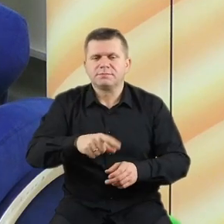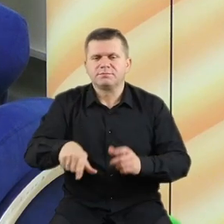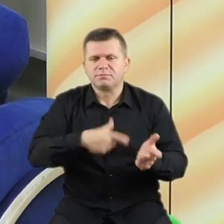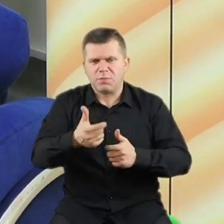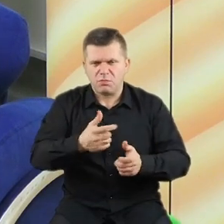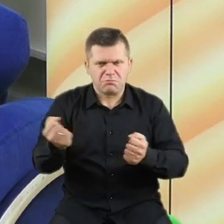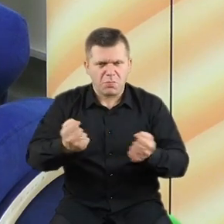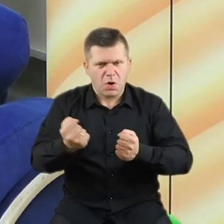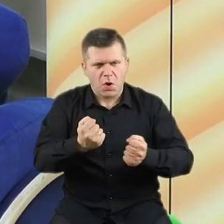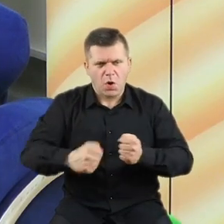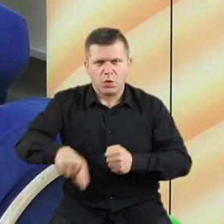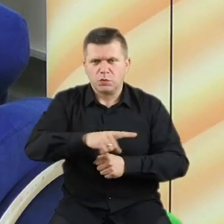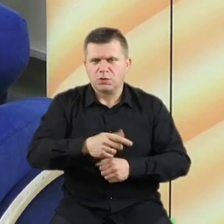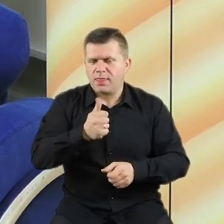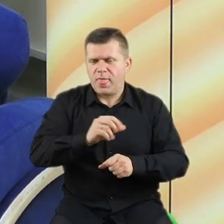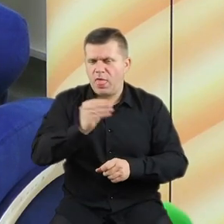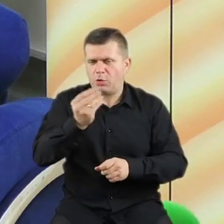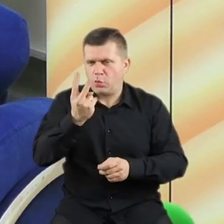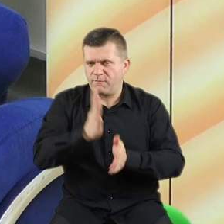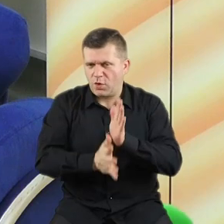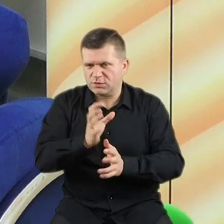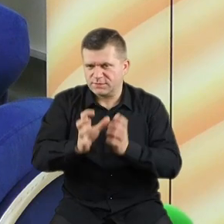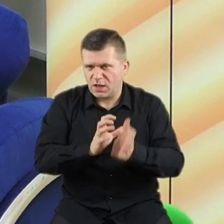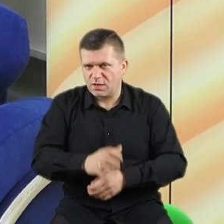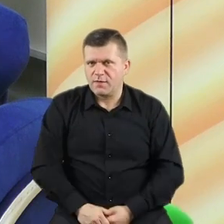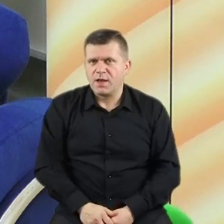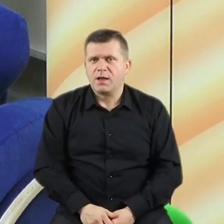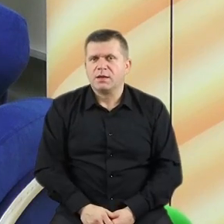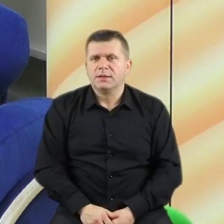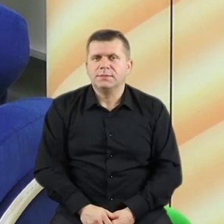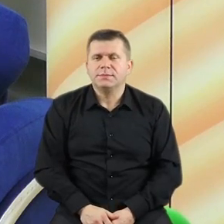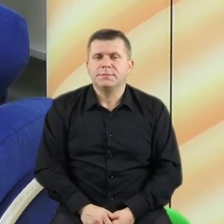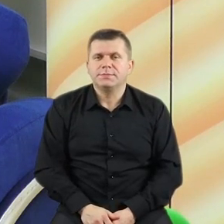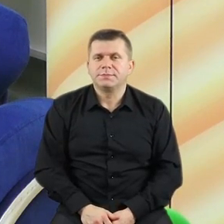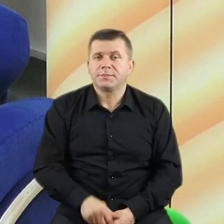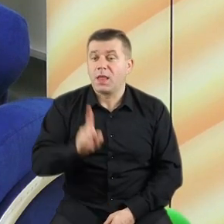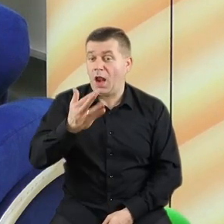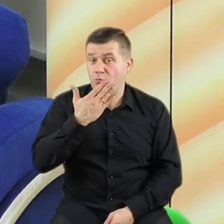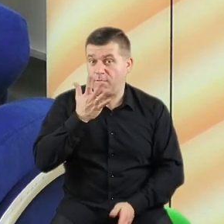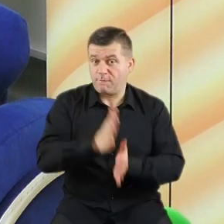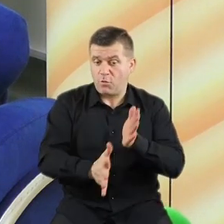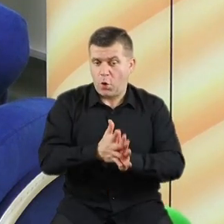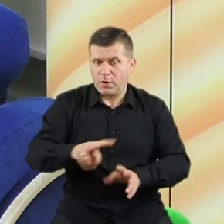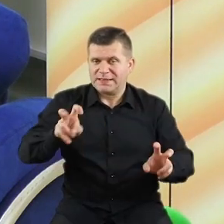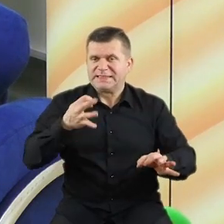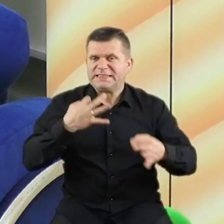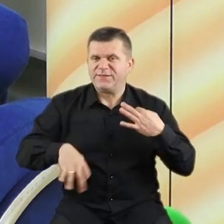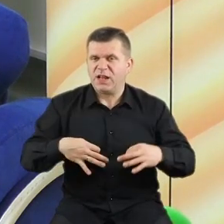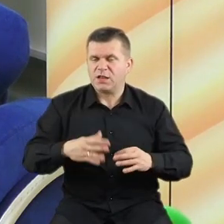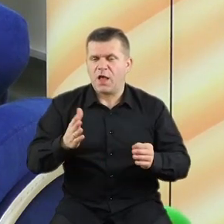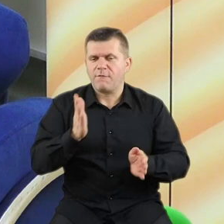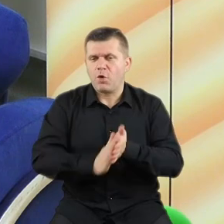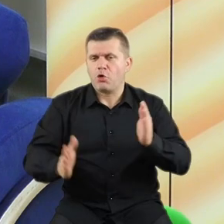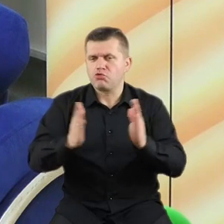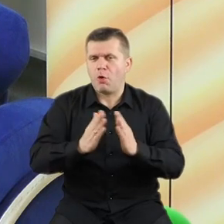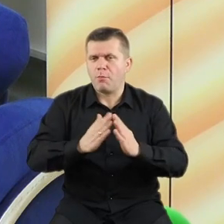po granicę się zaczął taki mocny. To wprawdzie jeszcze nie jest II wojna światowa, ale po pierwsze mówi się, że wojna cywilna, wojna domowa